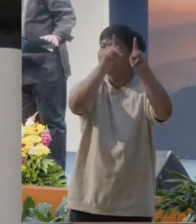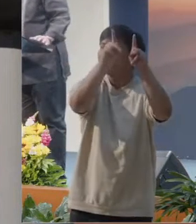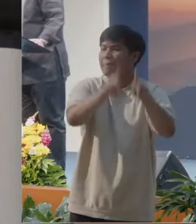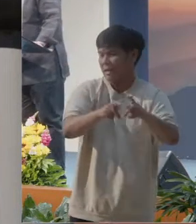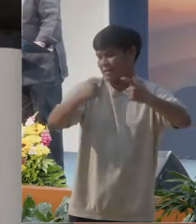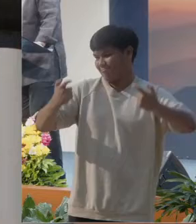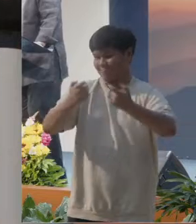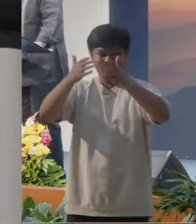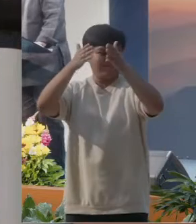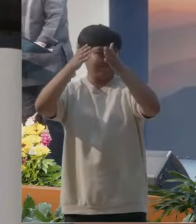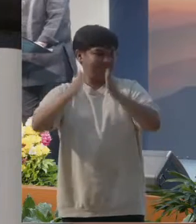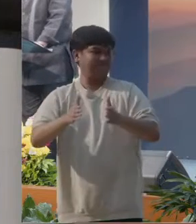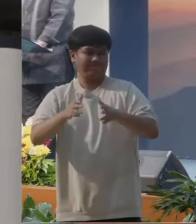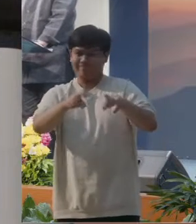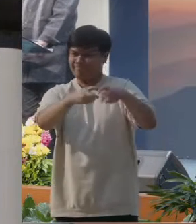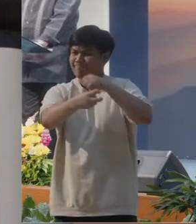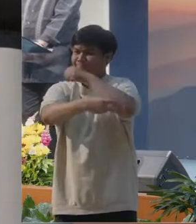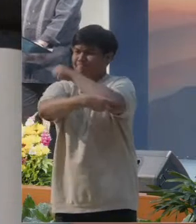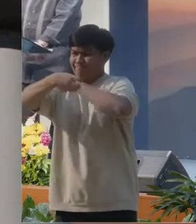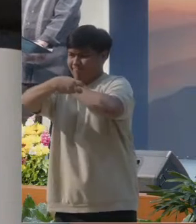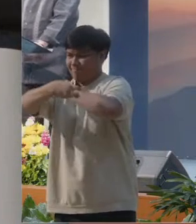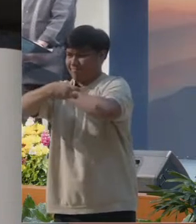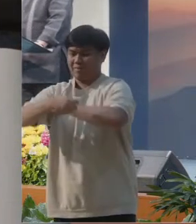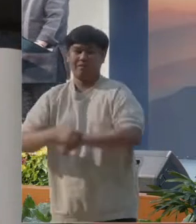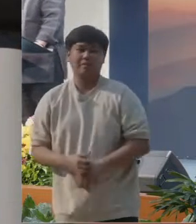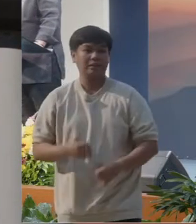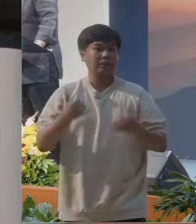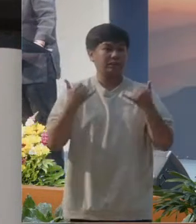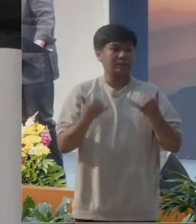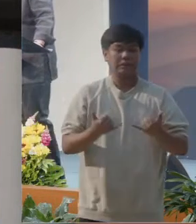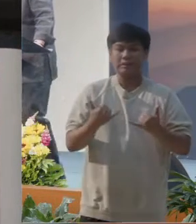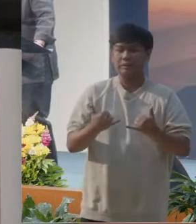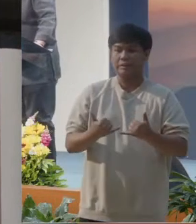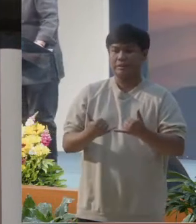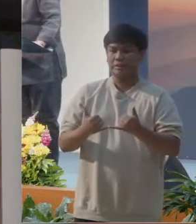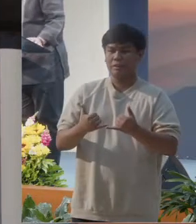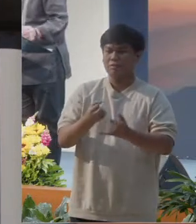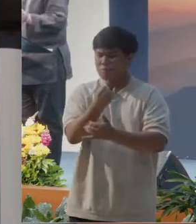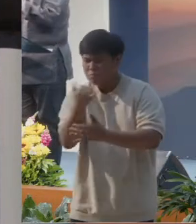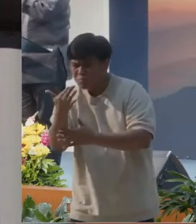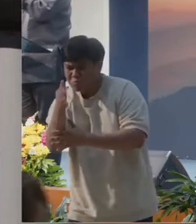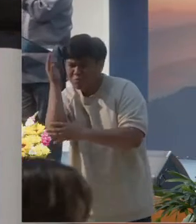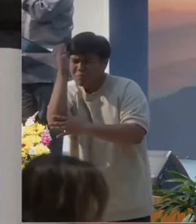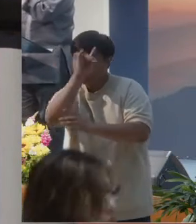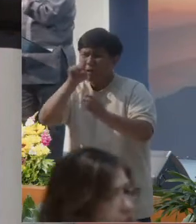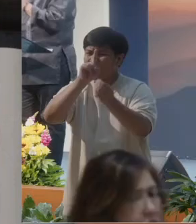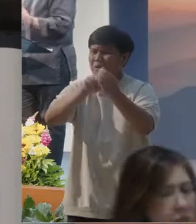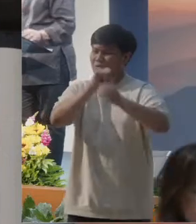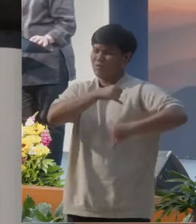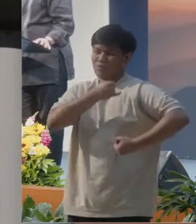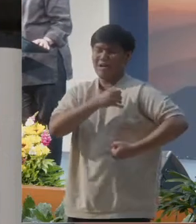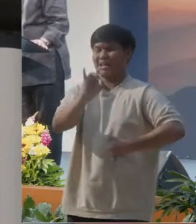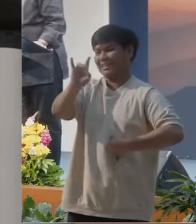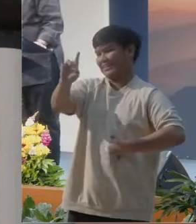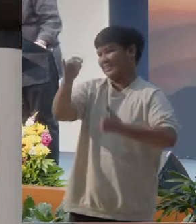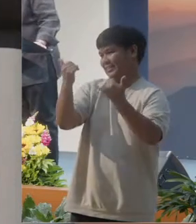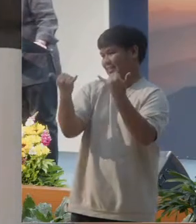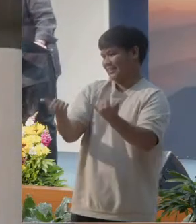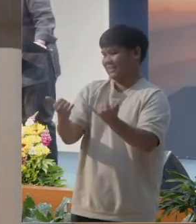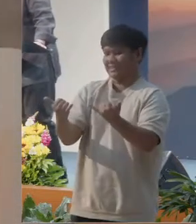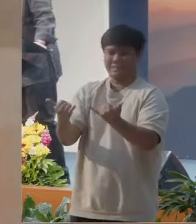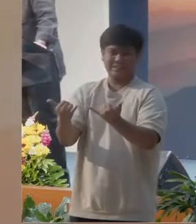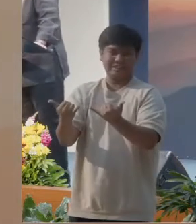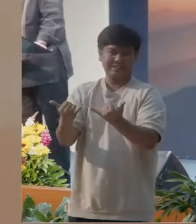Ito po ay, kung tama po ang aking bilang, ito po ang pang-8 sermon sa ating sermon series.